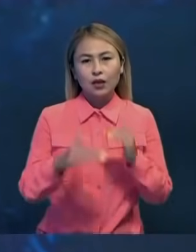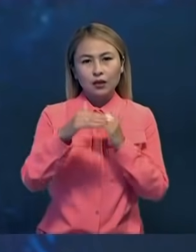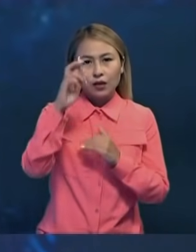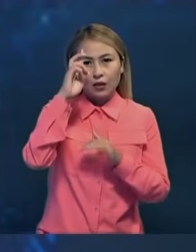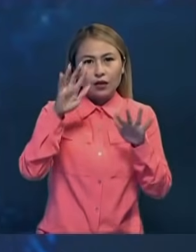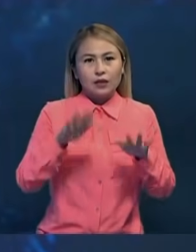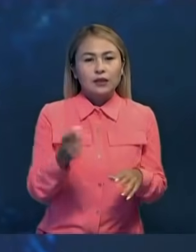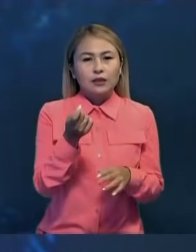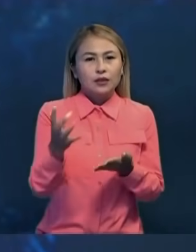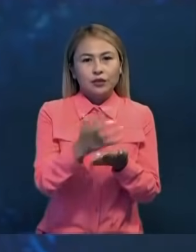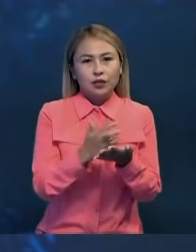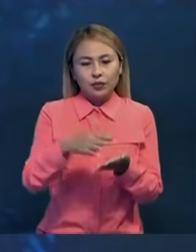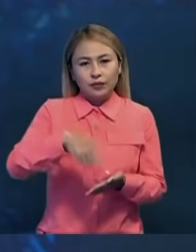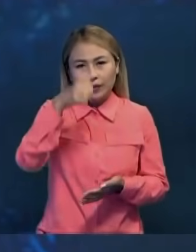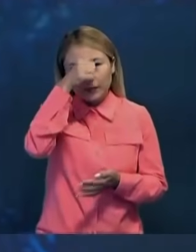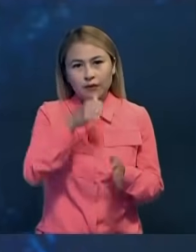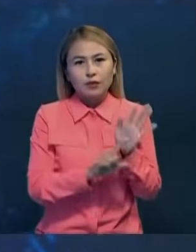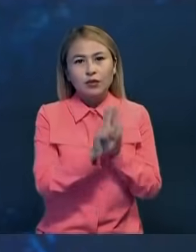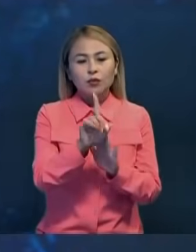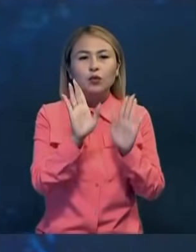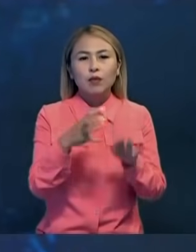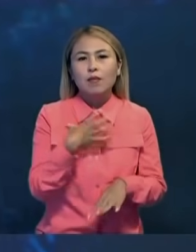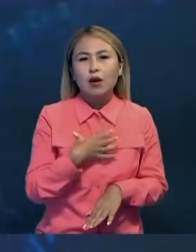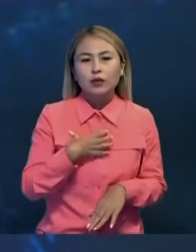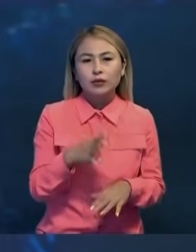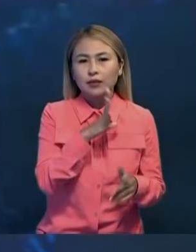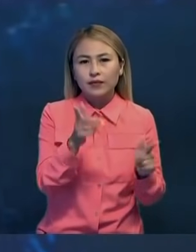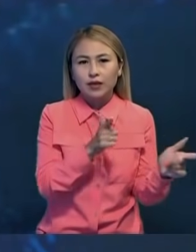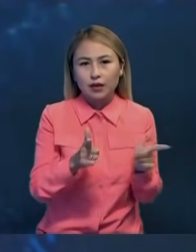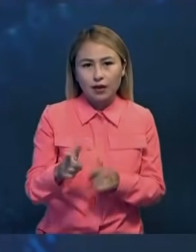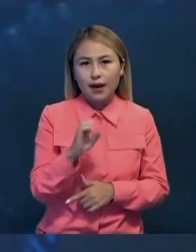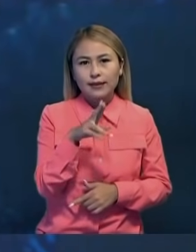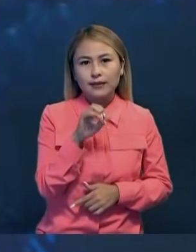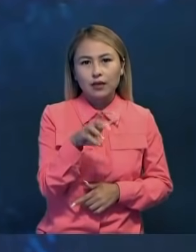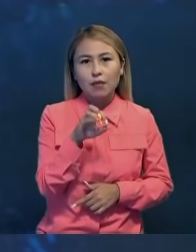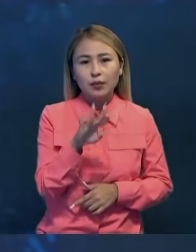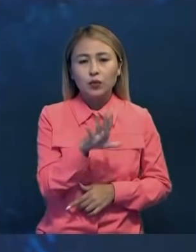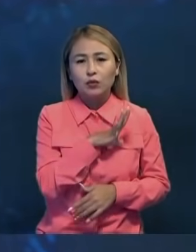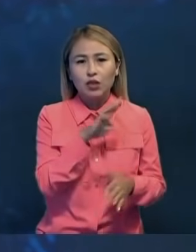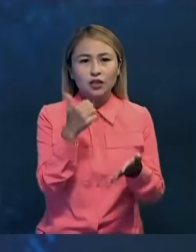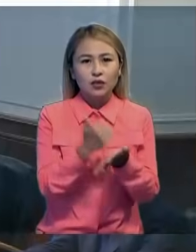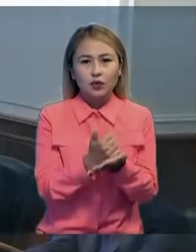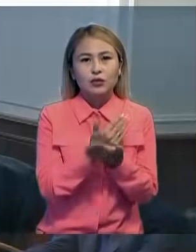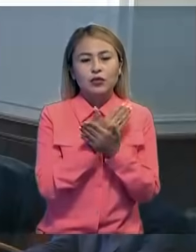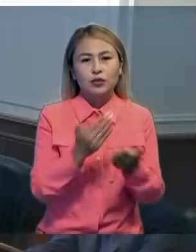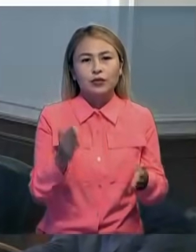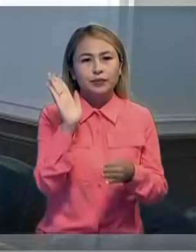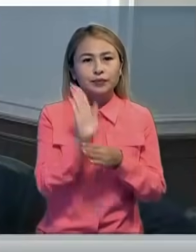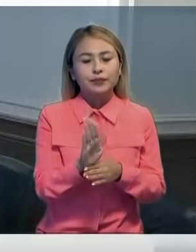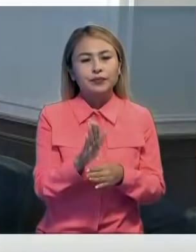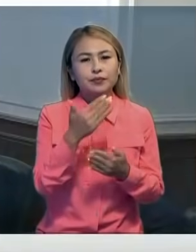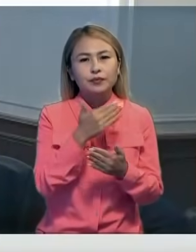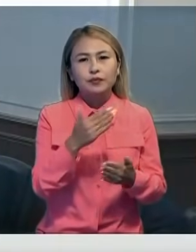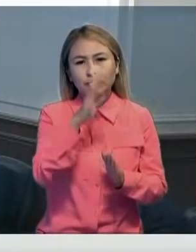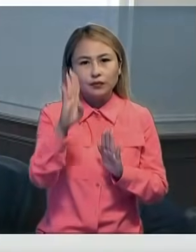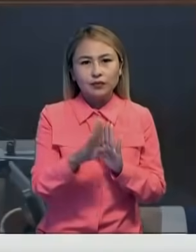Елде астық жина осы айдың аяғында басталады. Маңызды науқанға тыңғылықты дайындалу керек. Асқар Мамин өңір башыларына осыны жүктеді.